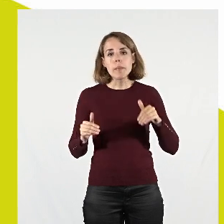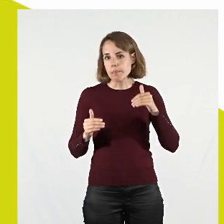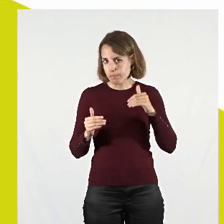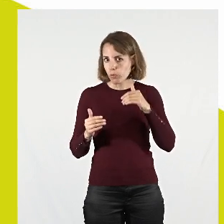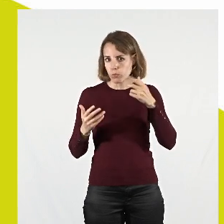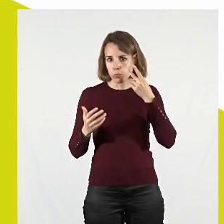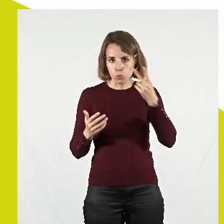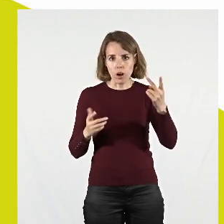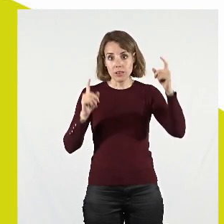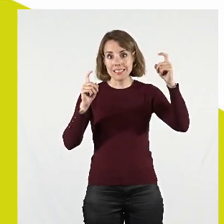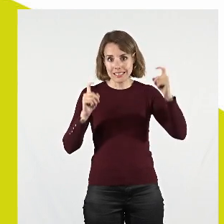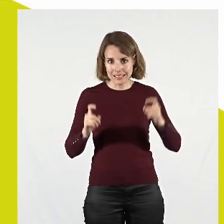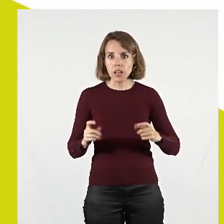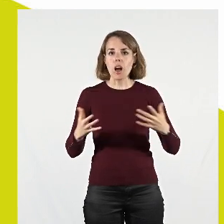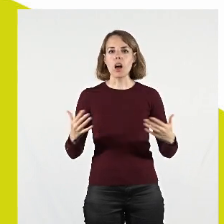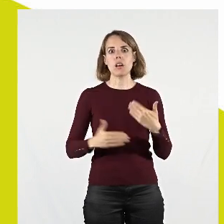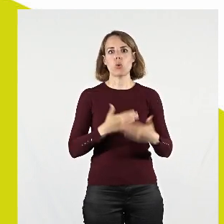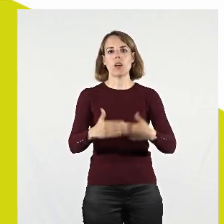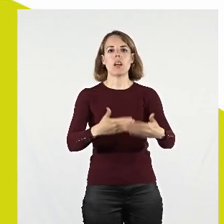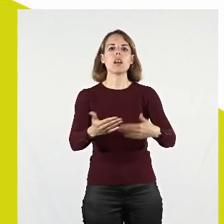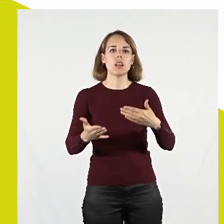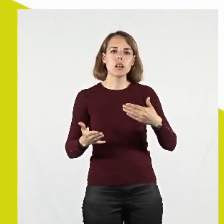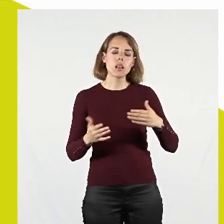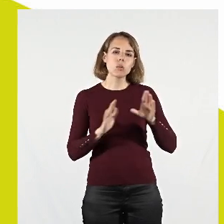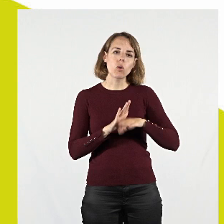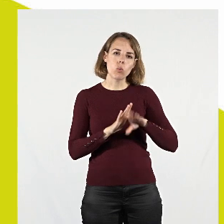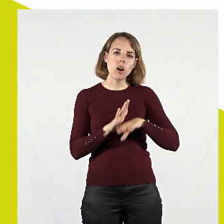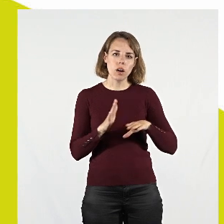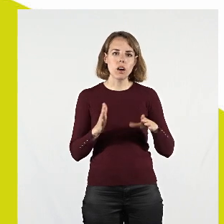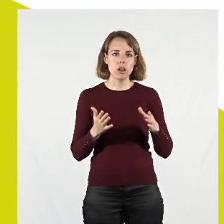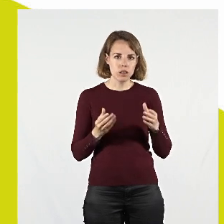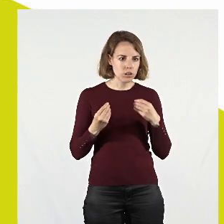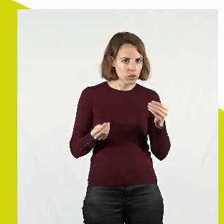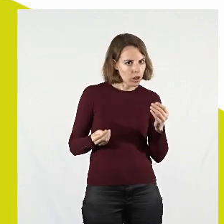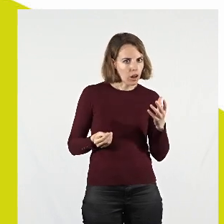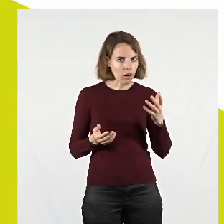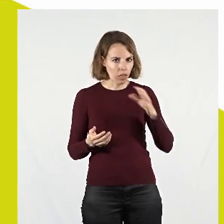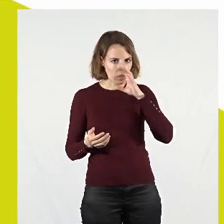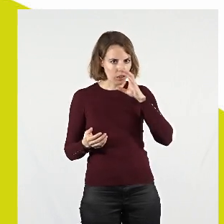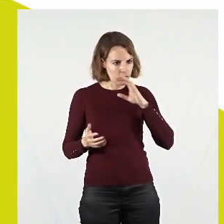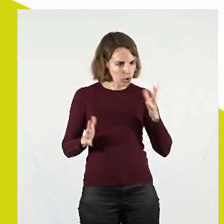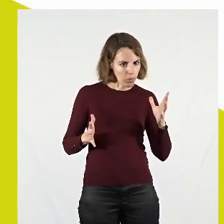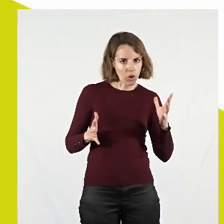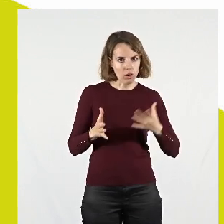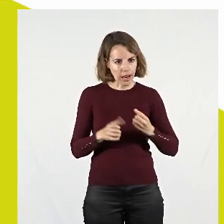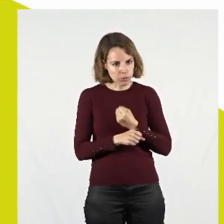Et d'ailleurs, c'est un secteur qui peut être inspirant à